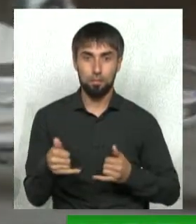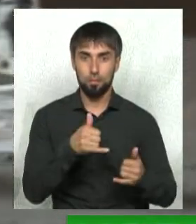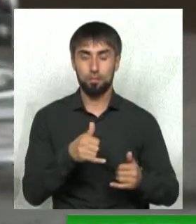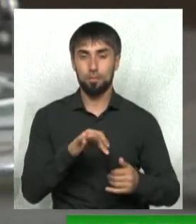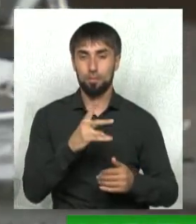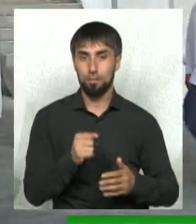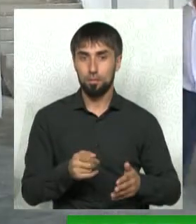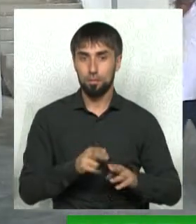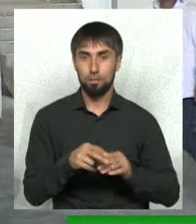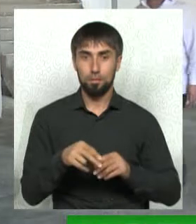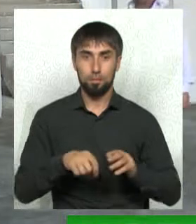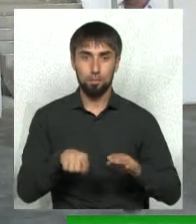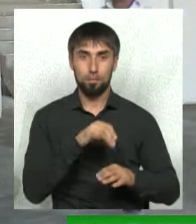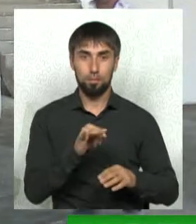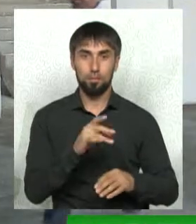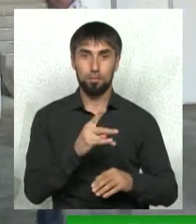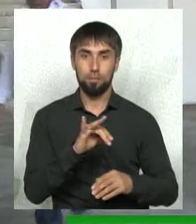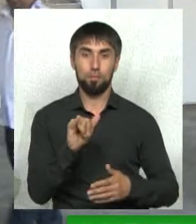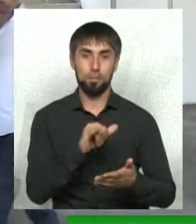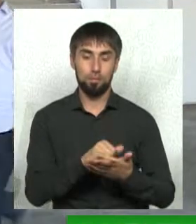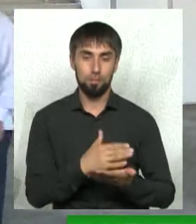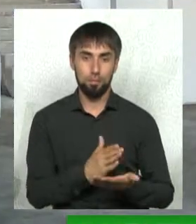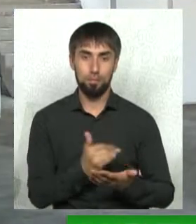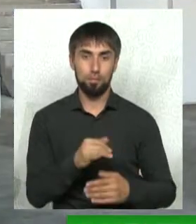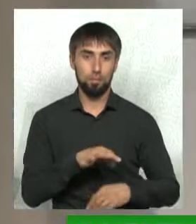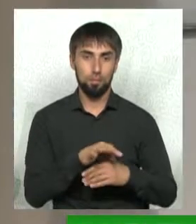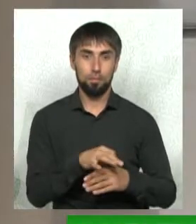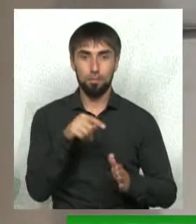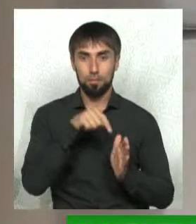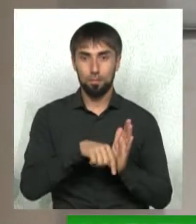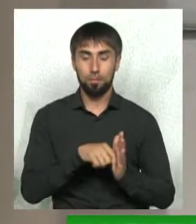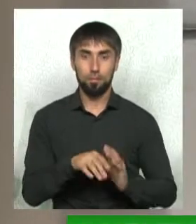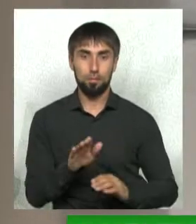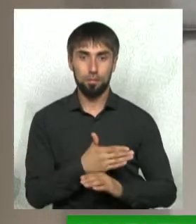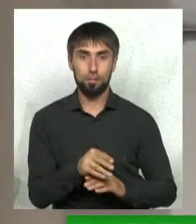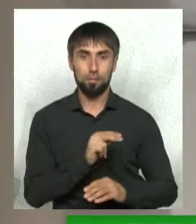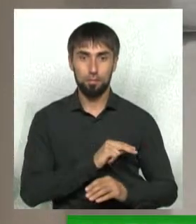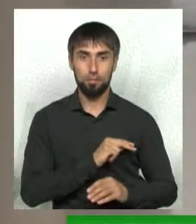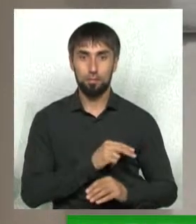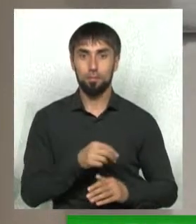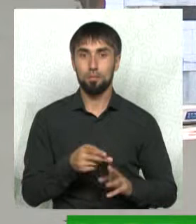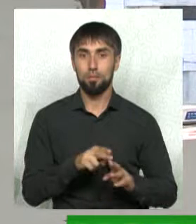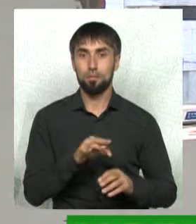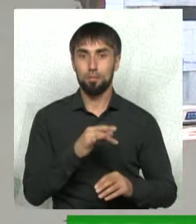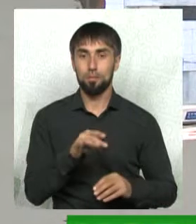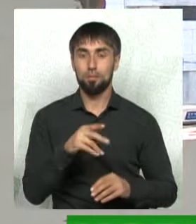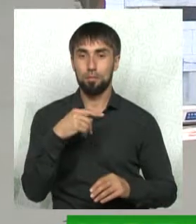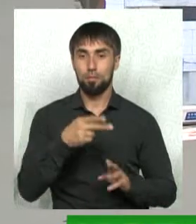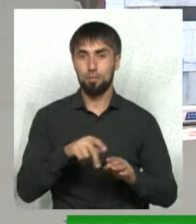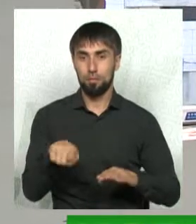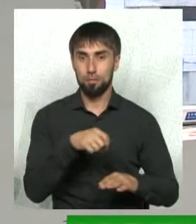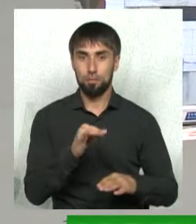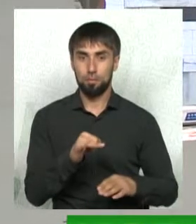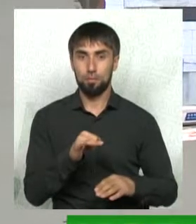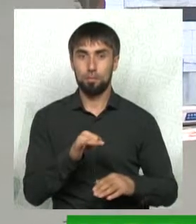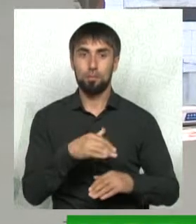возвели стены и провели частично коммуникацию. Сейчас проводятся внутренние отделочные работы, добивают лицевую кладку и